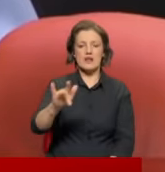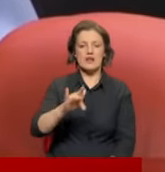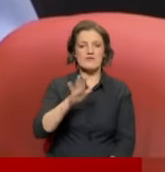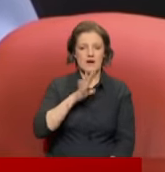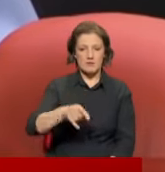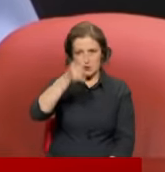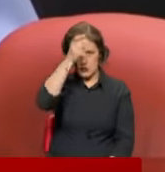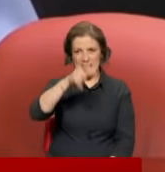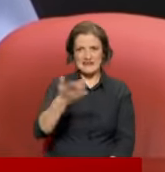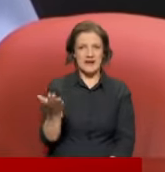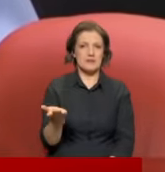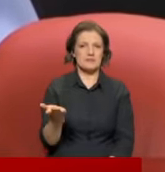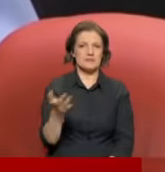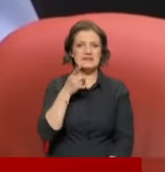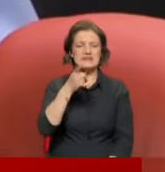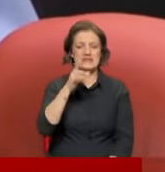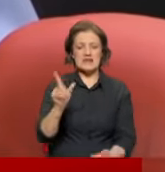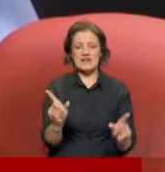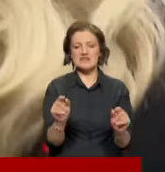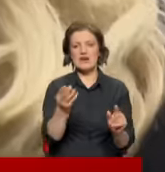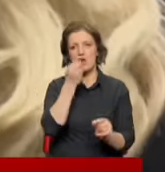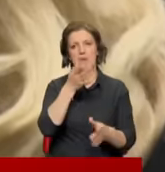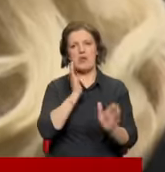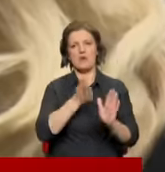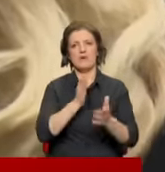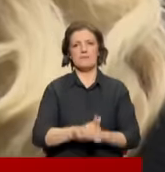bu memleketin. Ne gam? Siz ıstakoz yemeye devam.